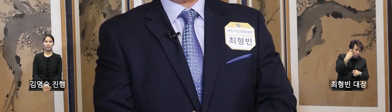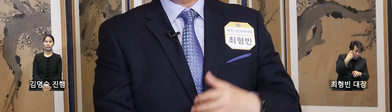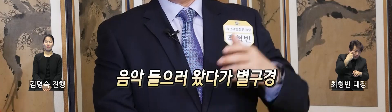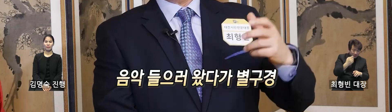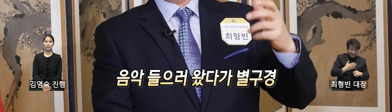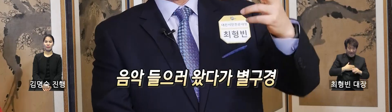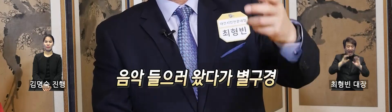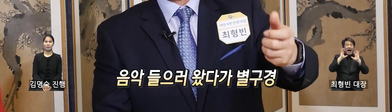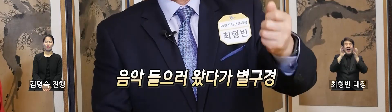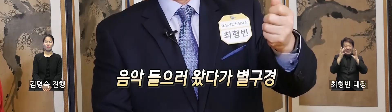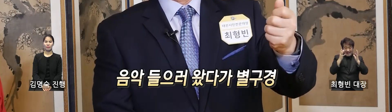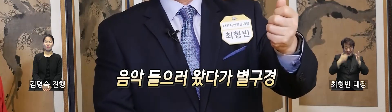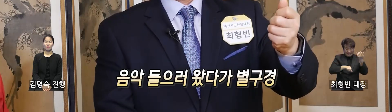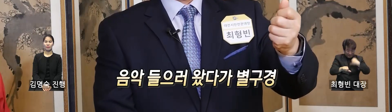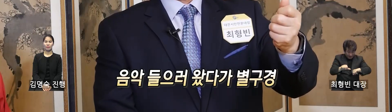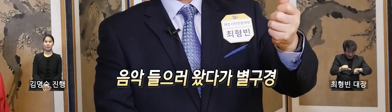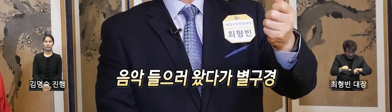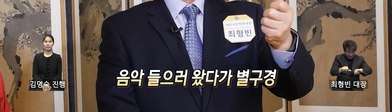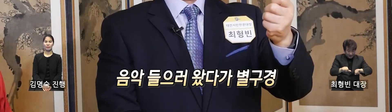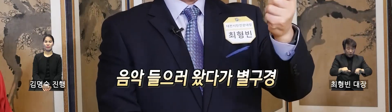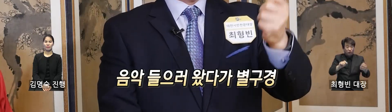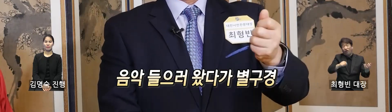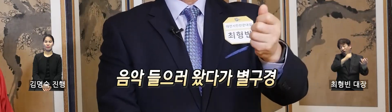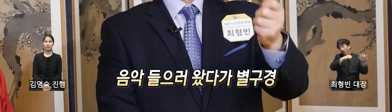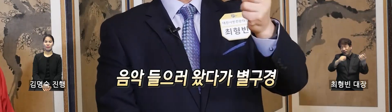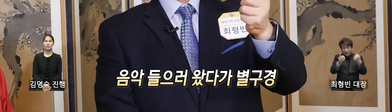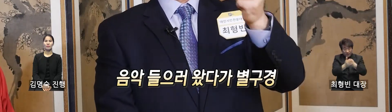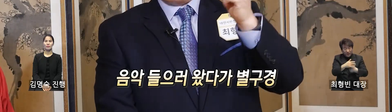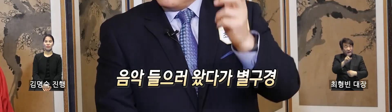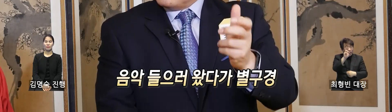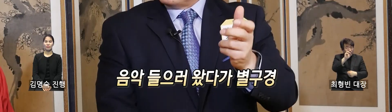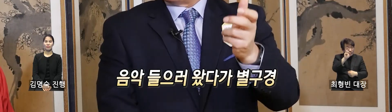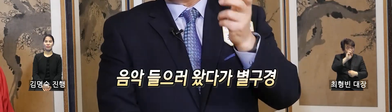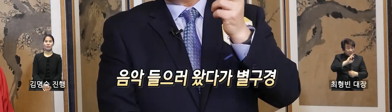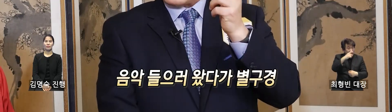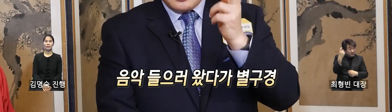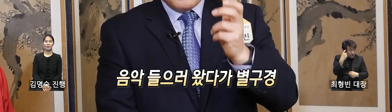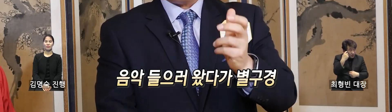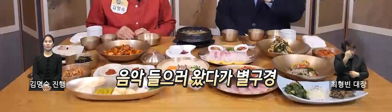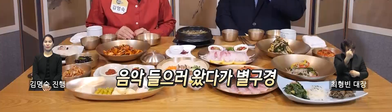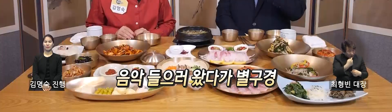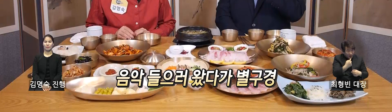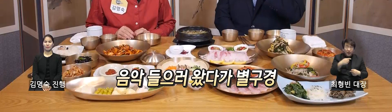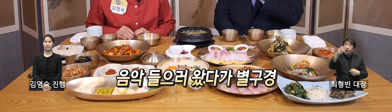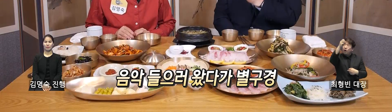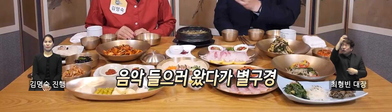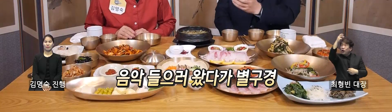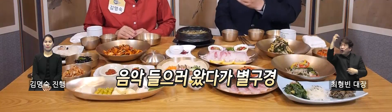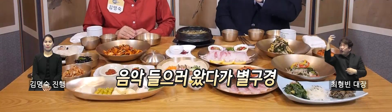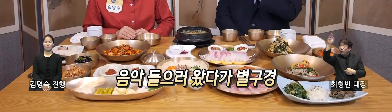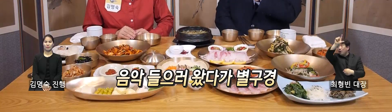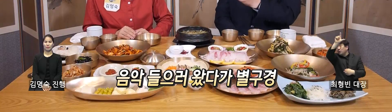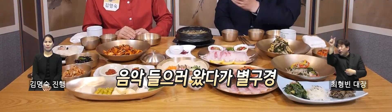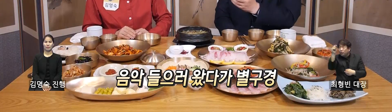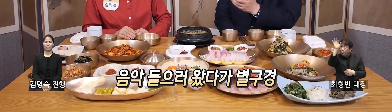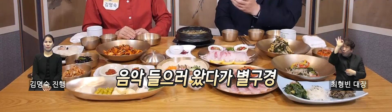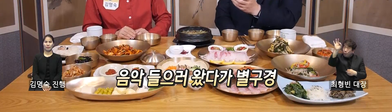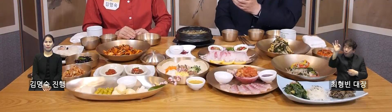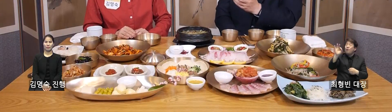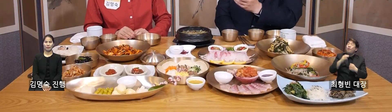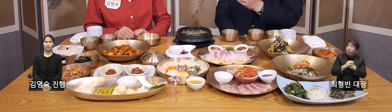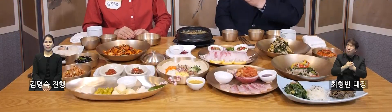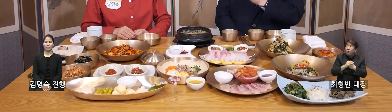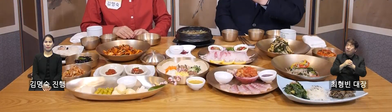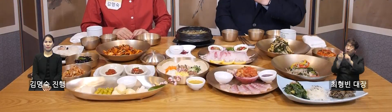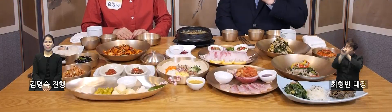아니까 음악 들어갔다가 2호 여기 뭐 하는 데 제도 여기 * 구르고 달 보고 목성 도 오토 성도 봅니다